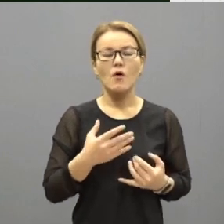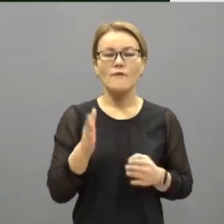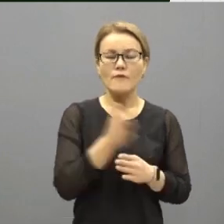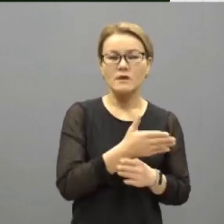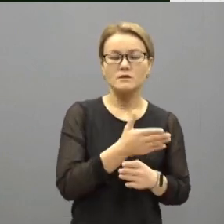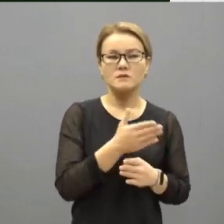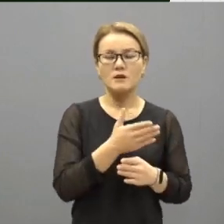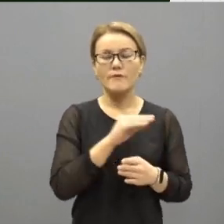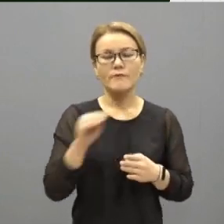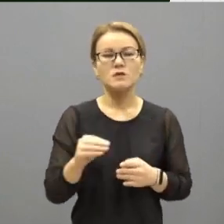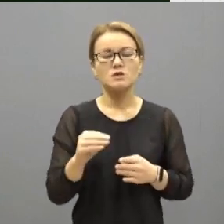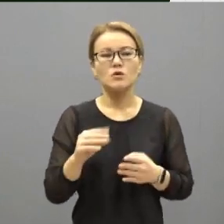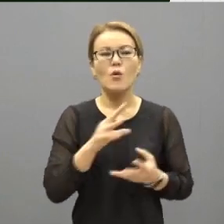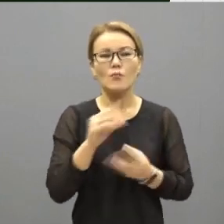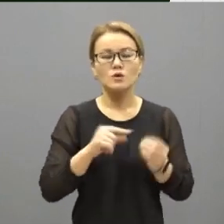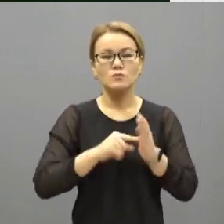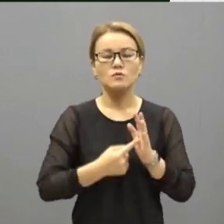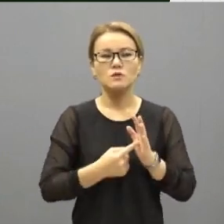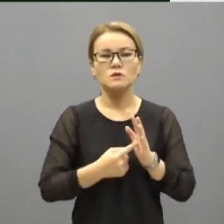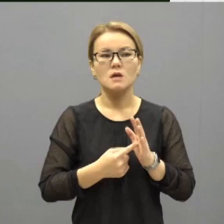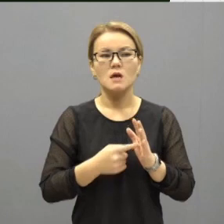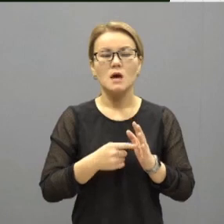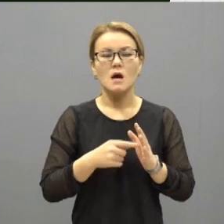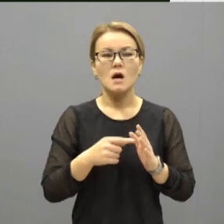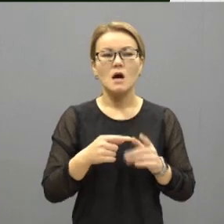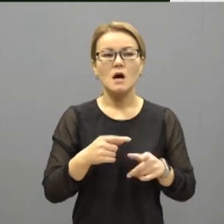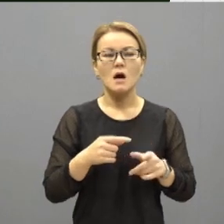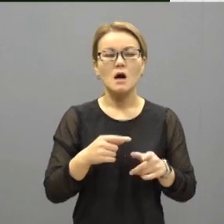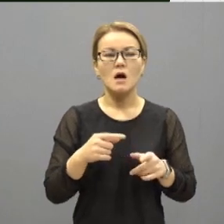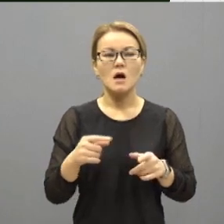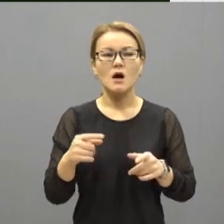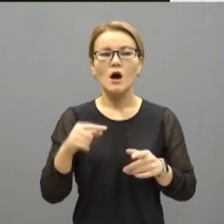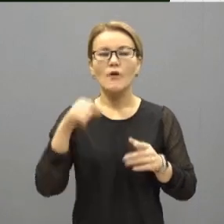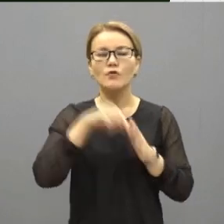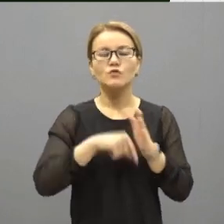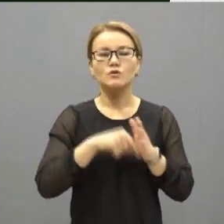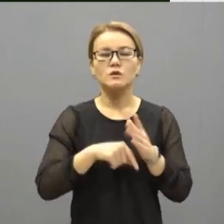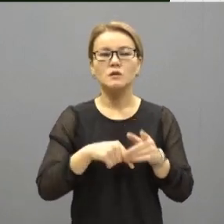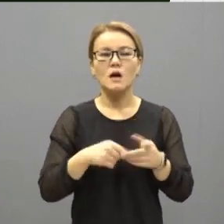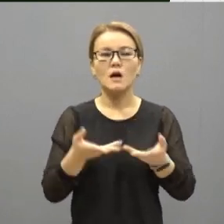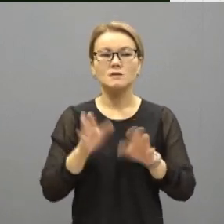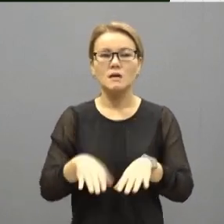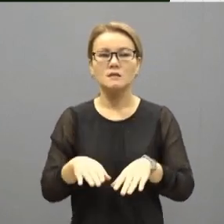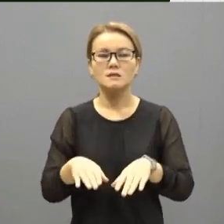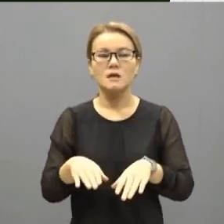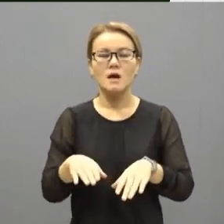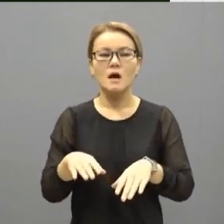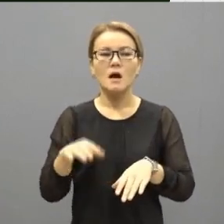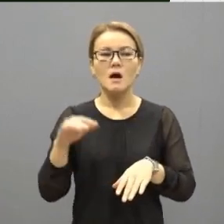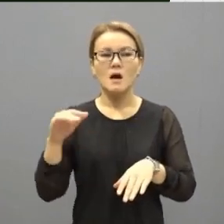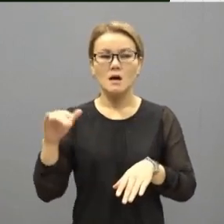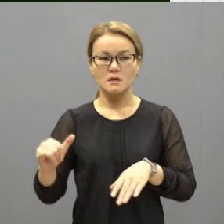минус 1 за скобку. А внутри скобок у нас останется y в кубе